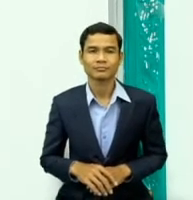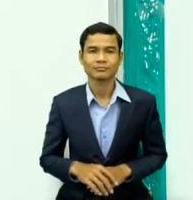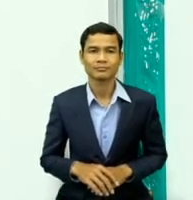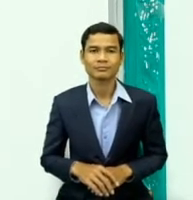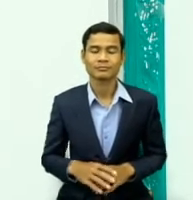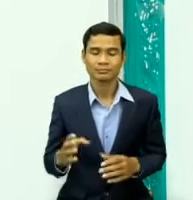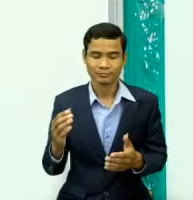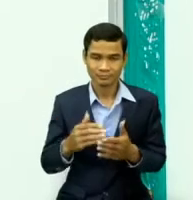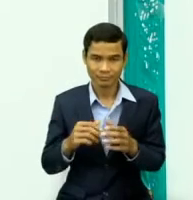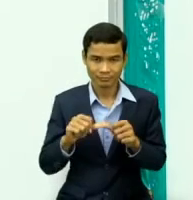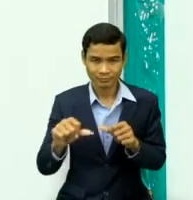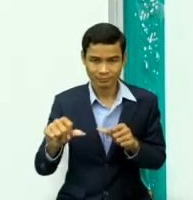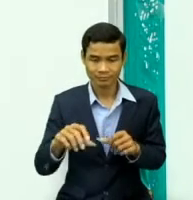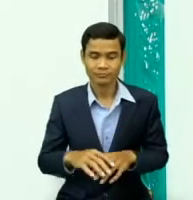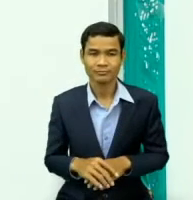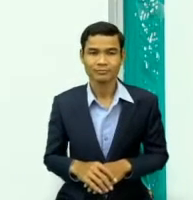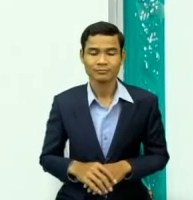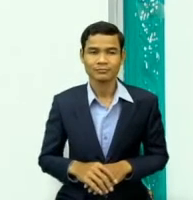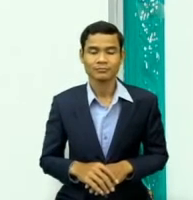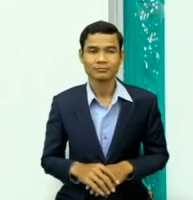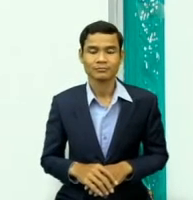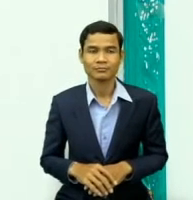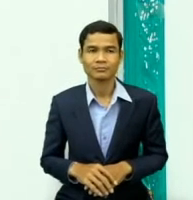phần to tiết